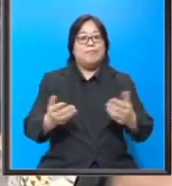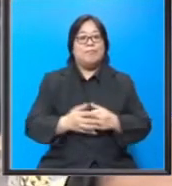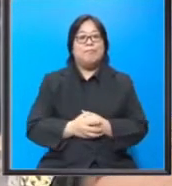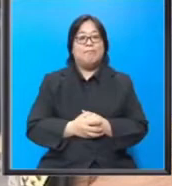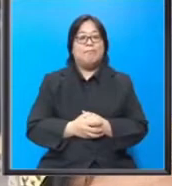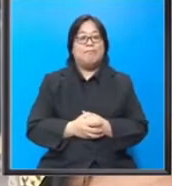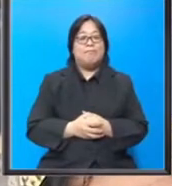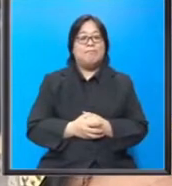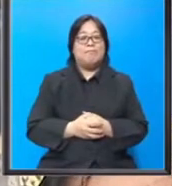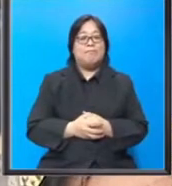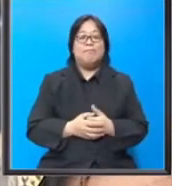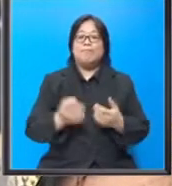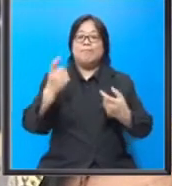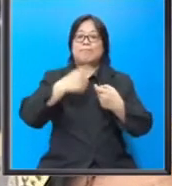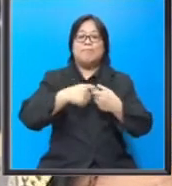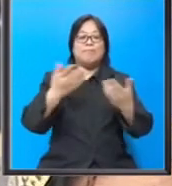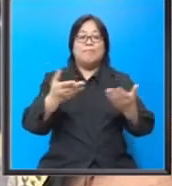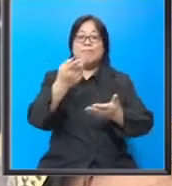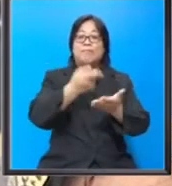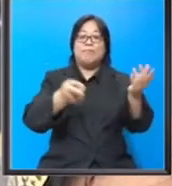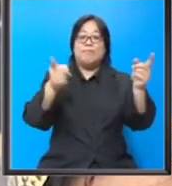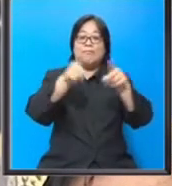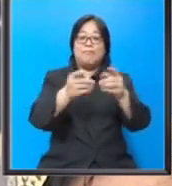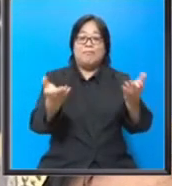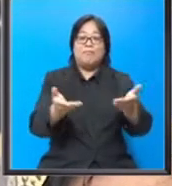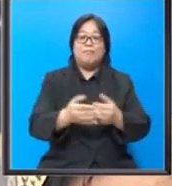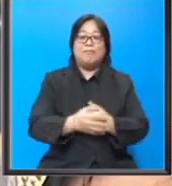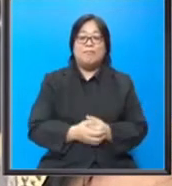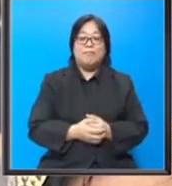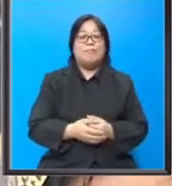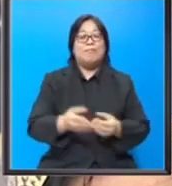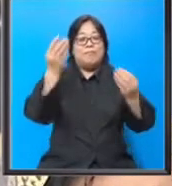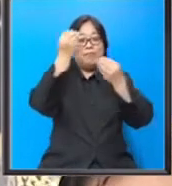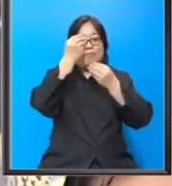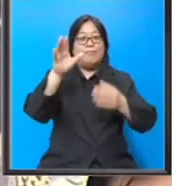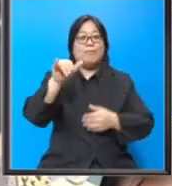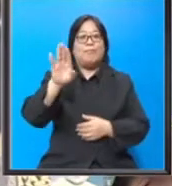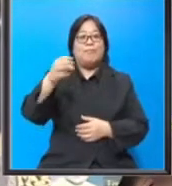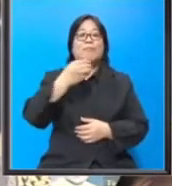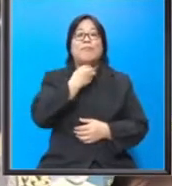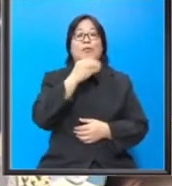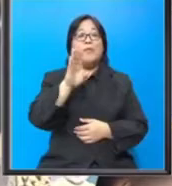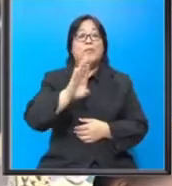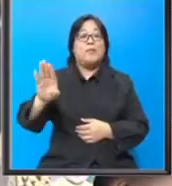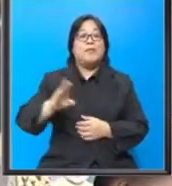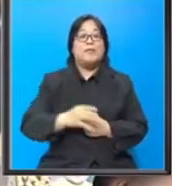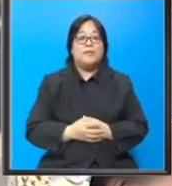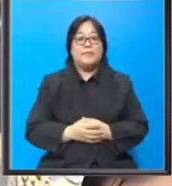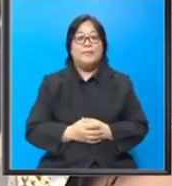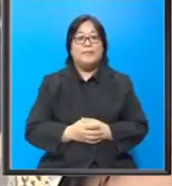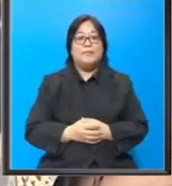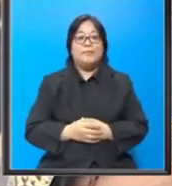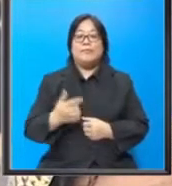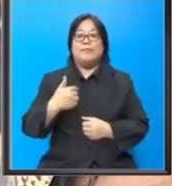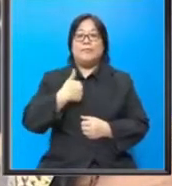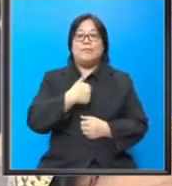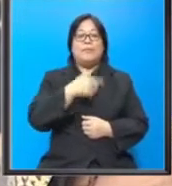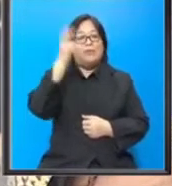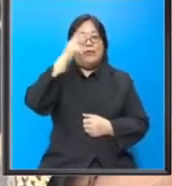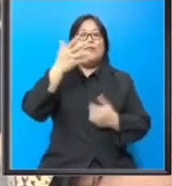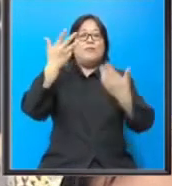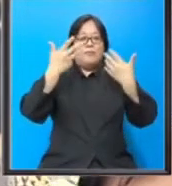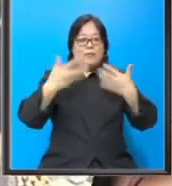kenal dengan cara yang berlaku ini untuk maklumat yang Bromo Itu barat kita